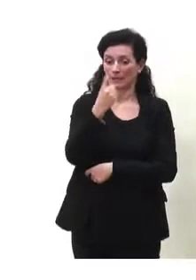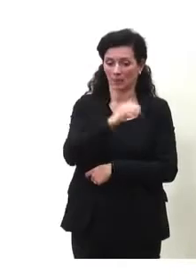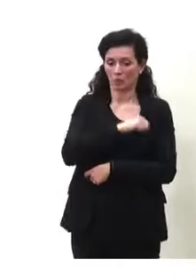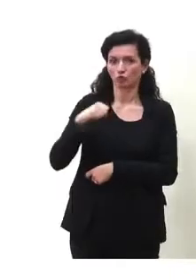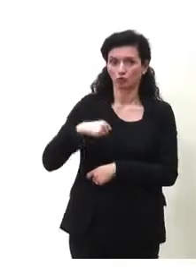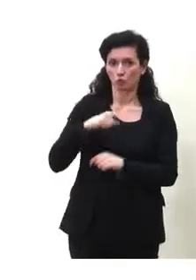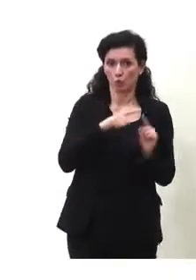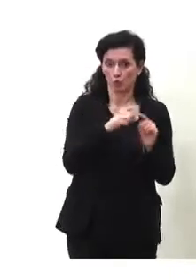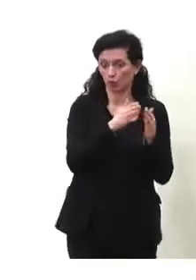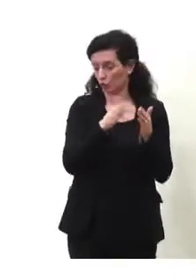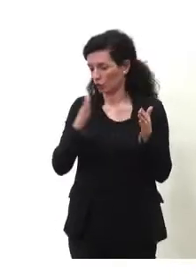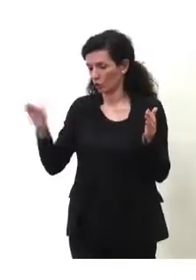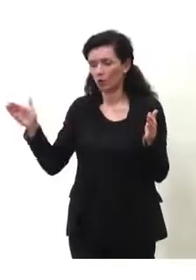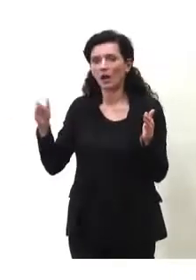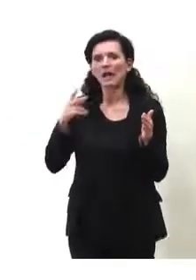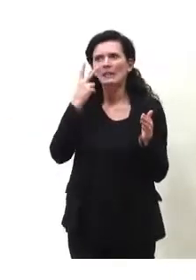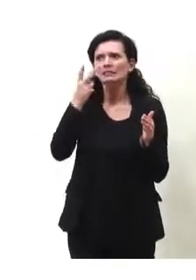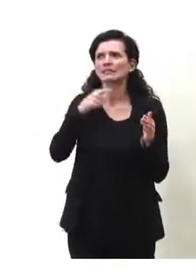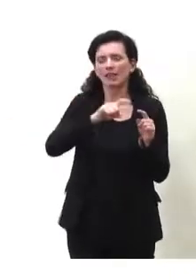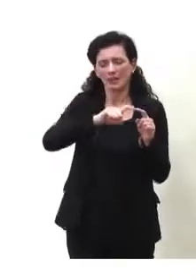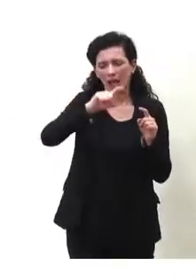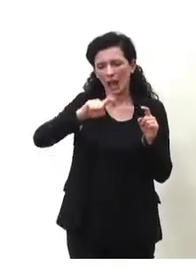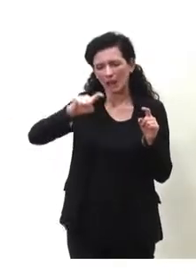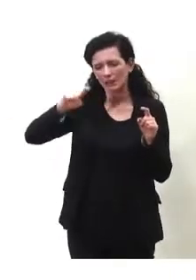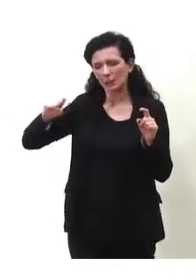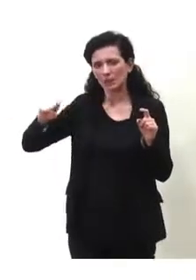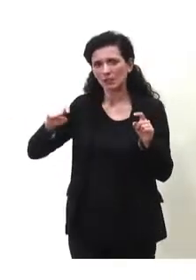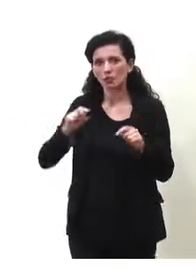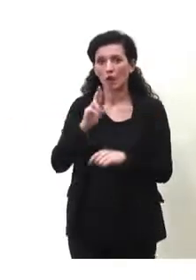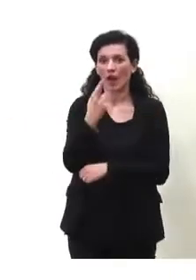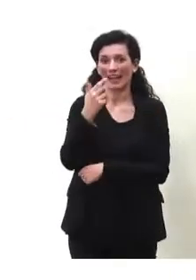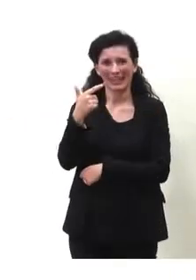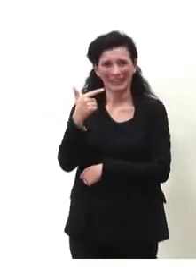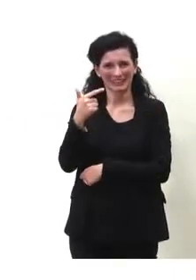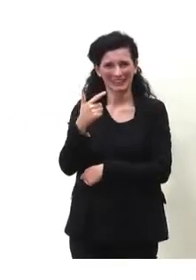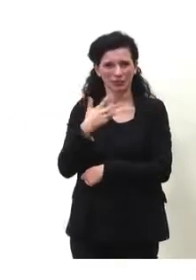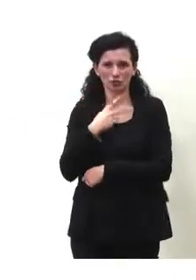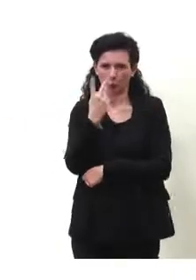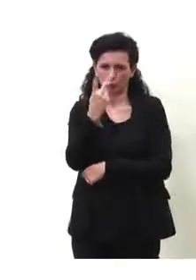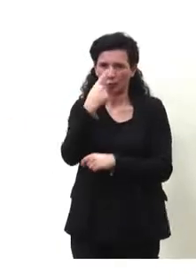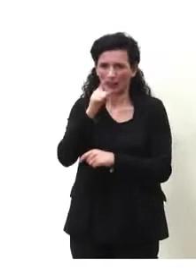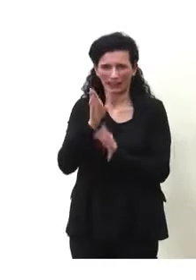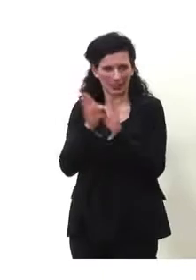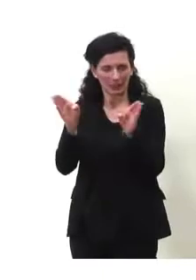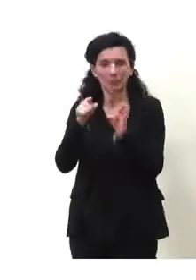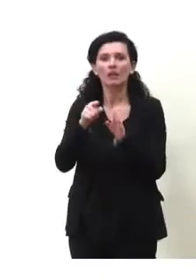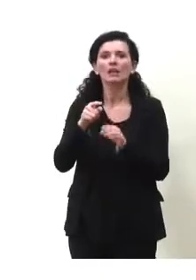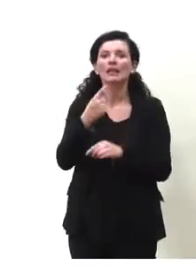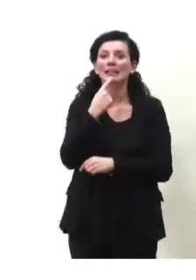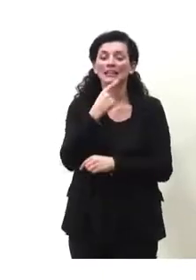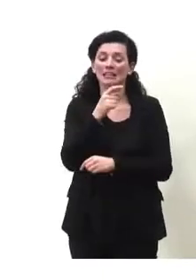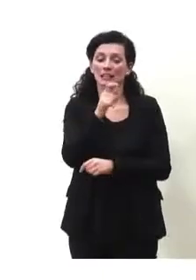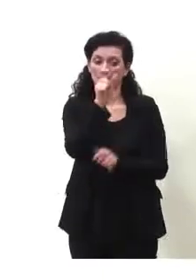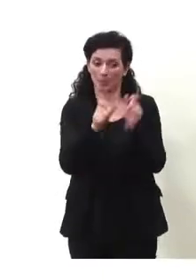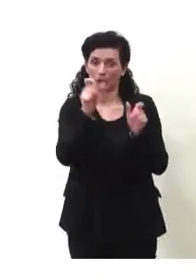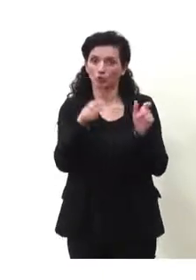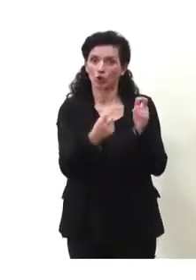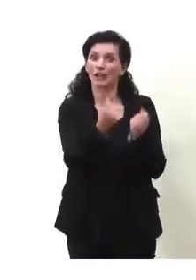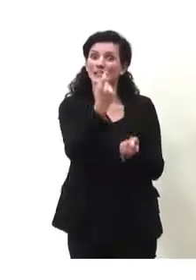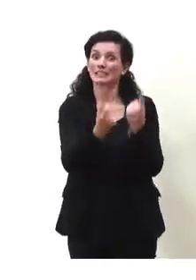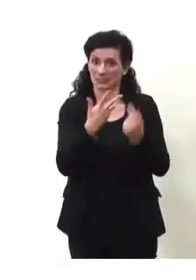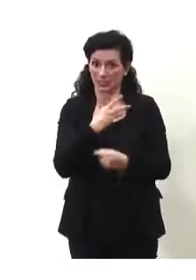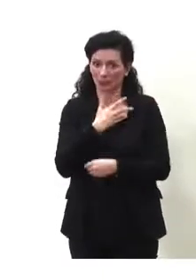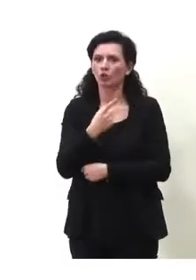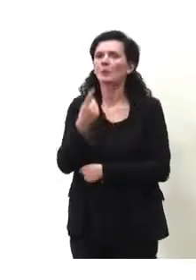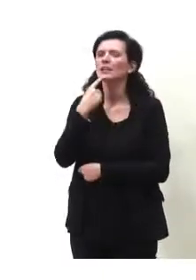poi l'andamento dei due RT, dai sintomatici e dalle ospedalizzazioni, che sono due indicatori